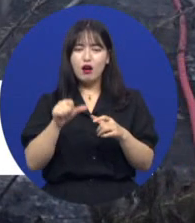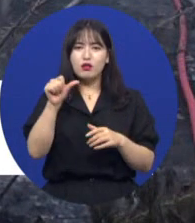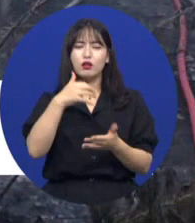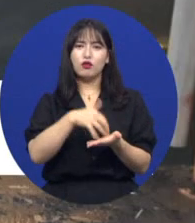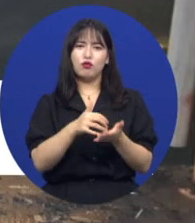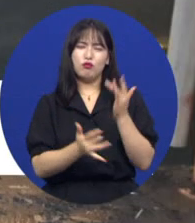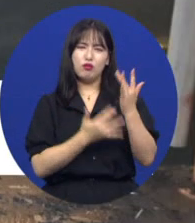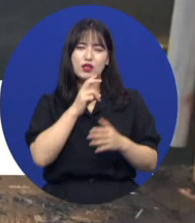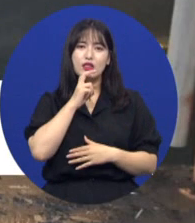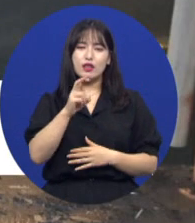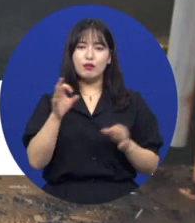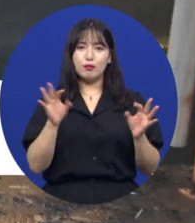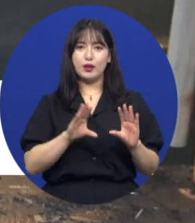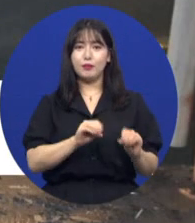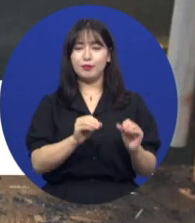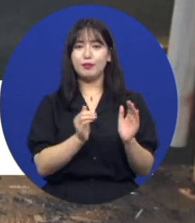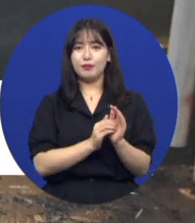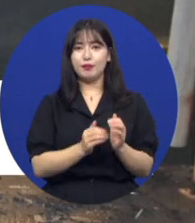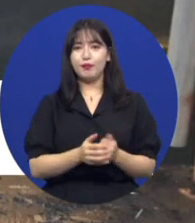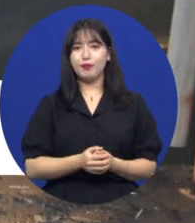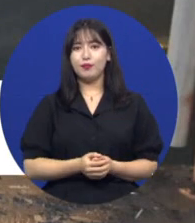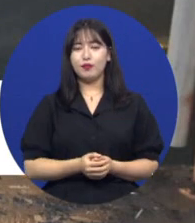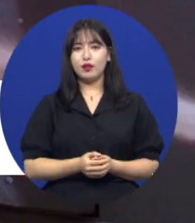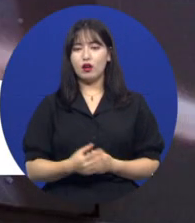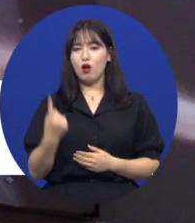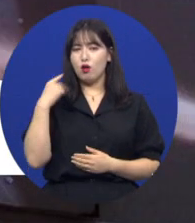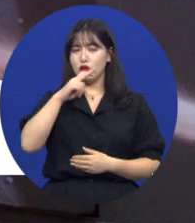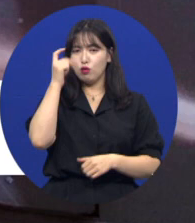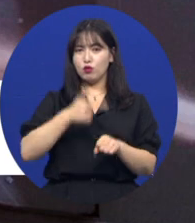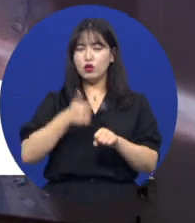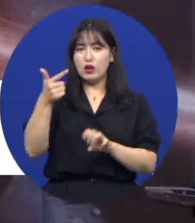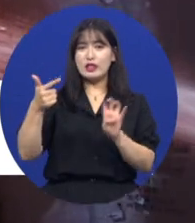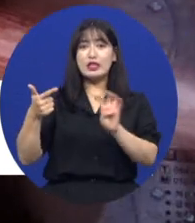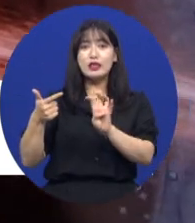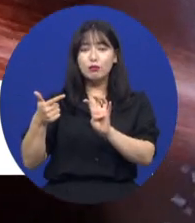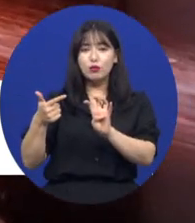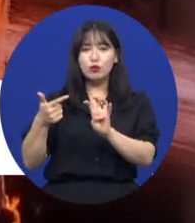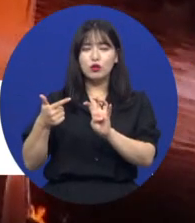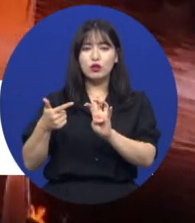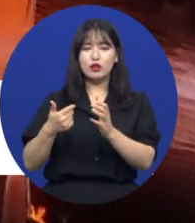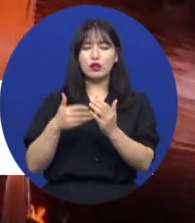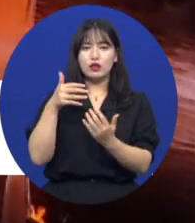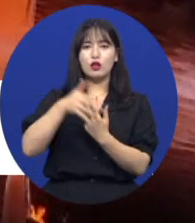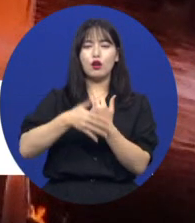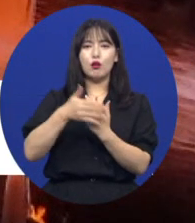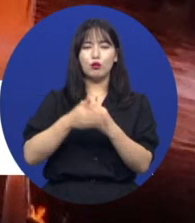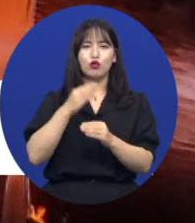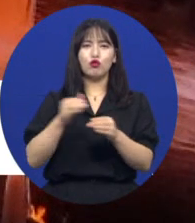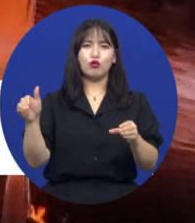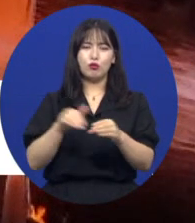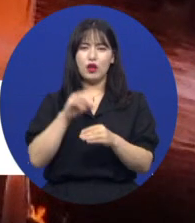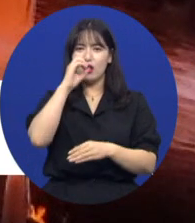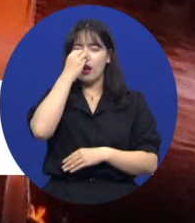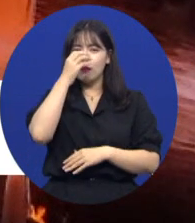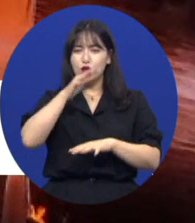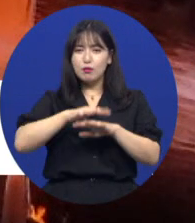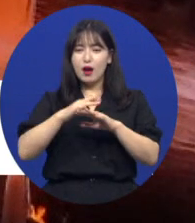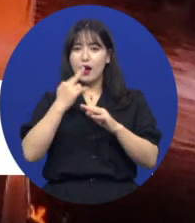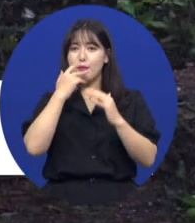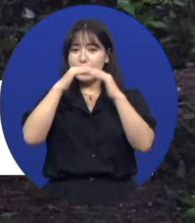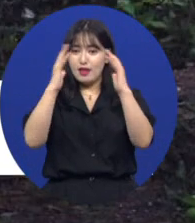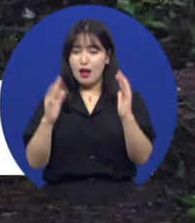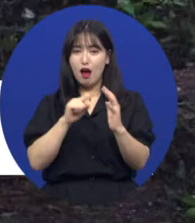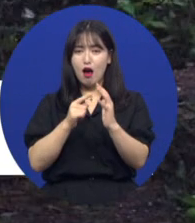뒤 20억 만에 진화 되었습니다 또 어제 오후 6시 40분쯤에 는 써 fc 중문동 의 감귤 과수원 비닐하우스